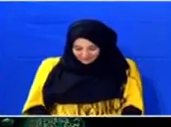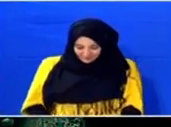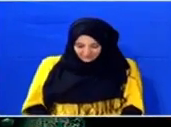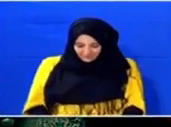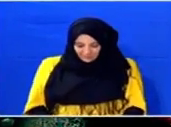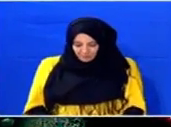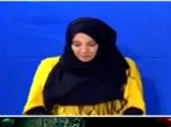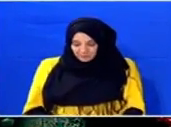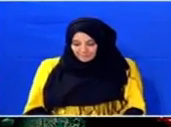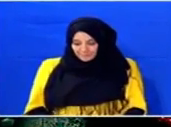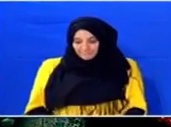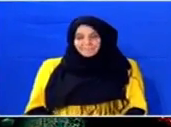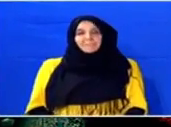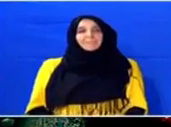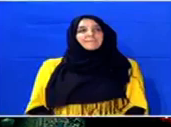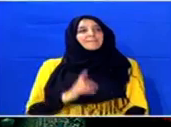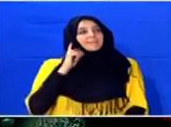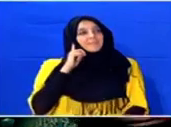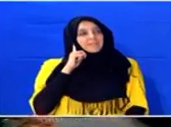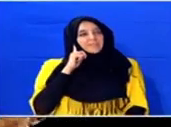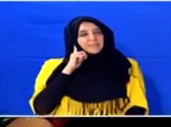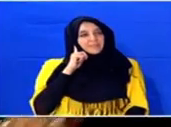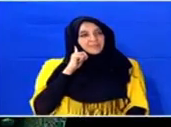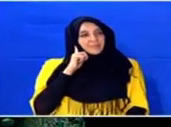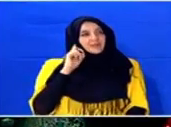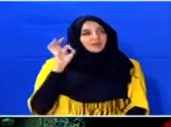نعم حياه امين